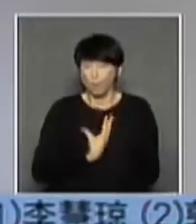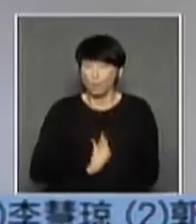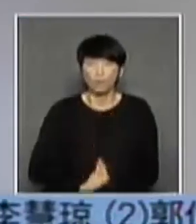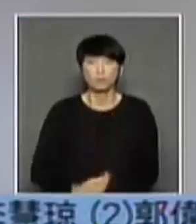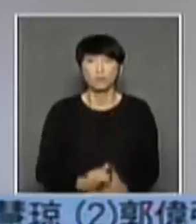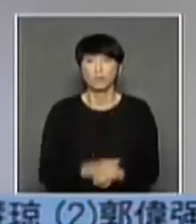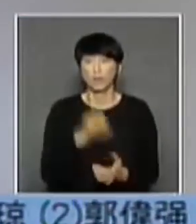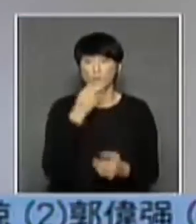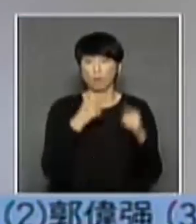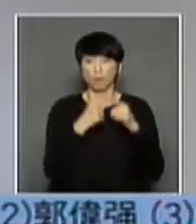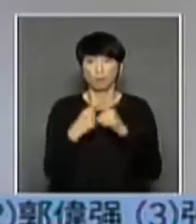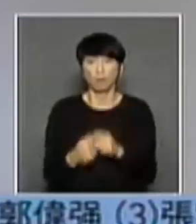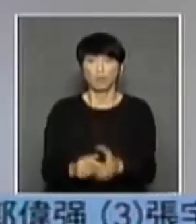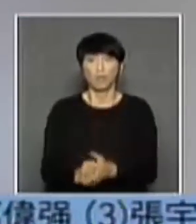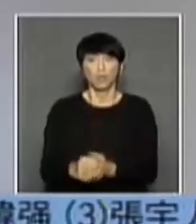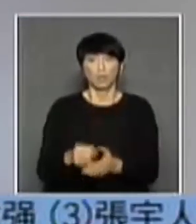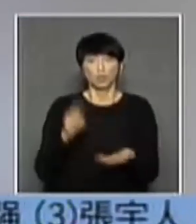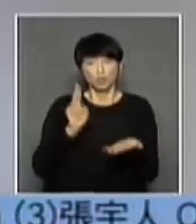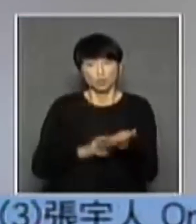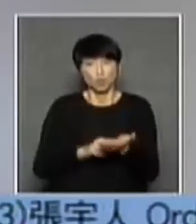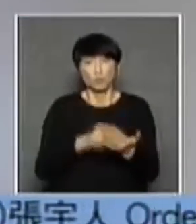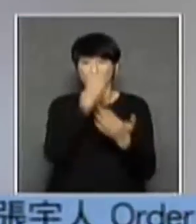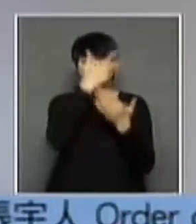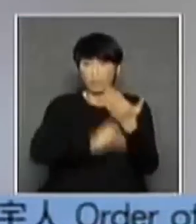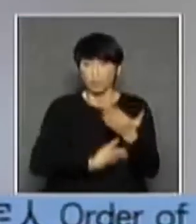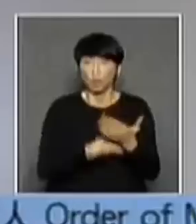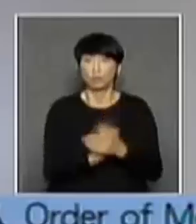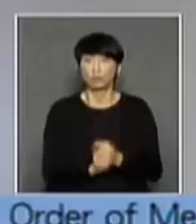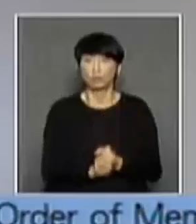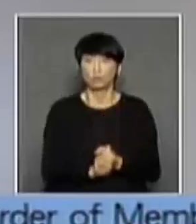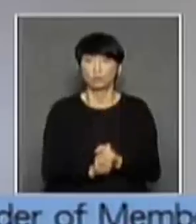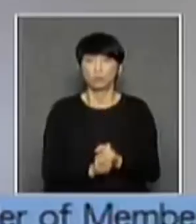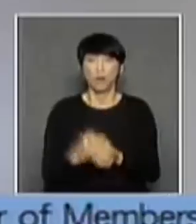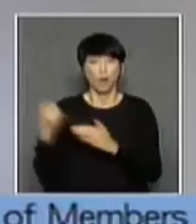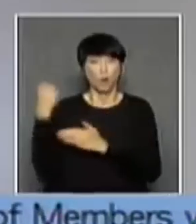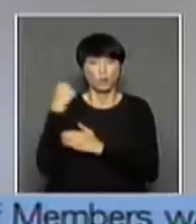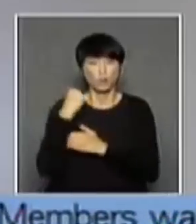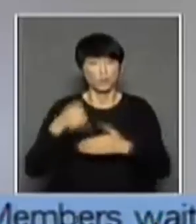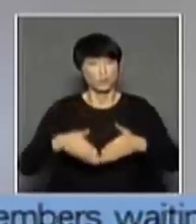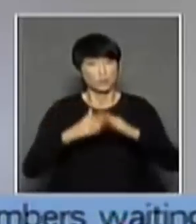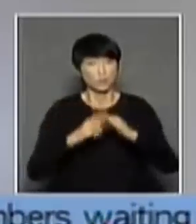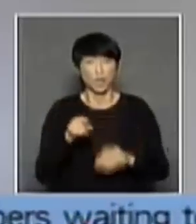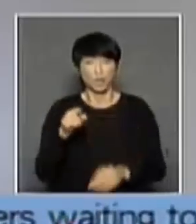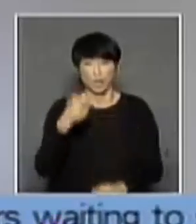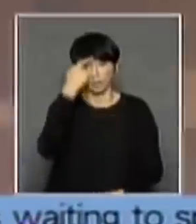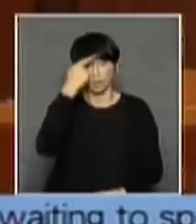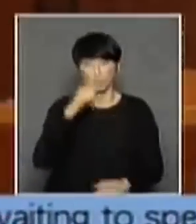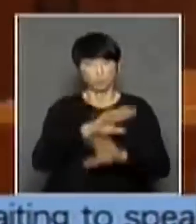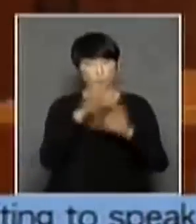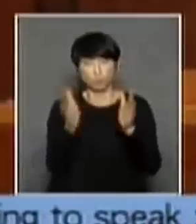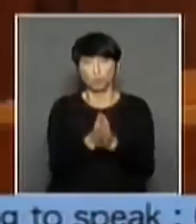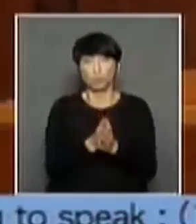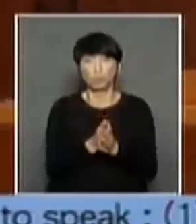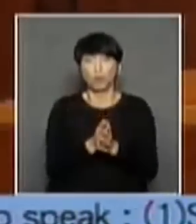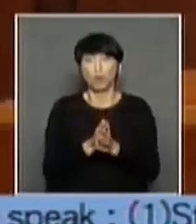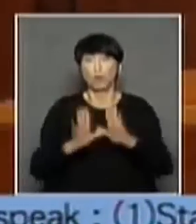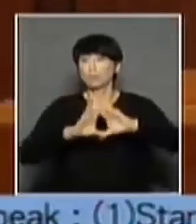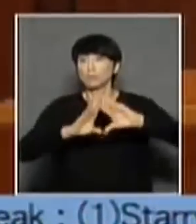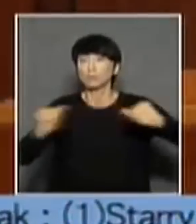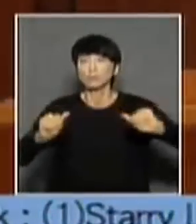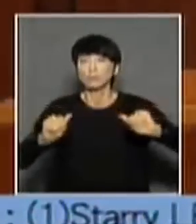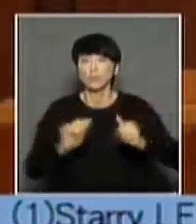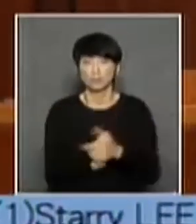香港人辛辛苦苦建立的信任和制度，今天就是在梁先生你手中完全葬送，大